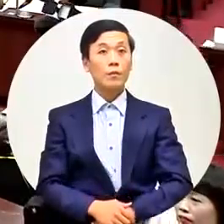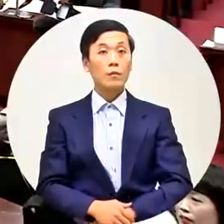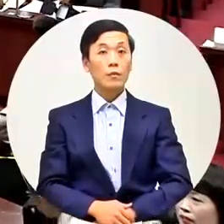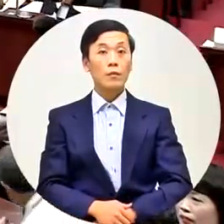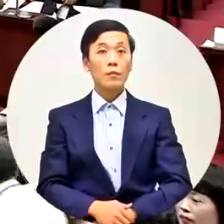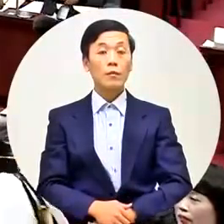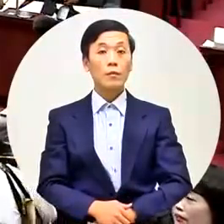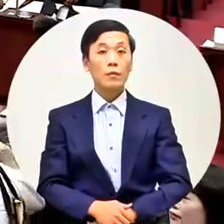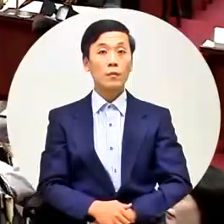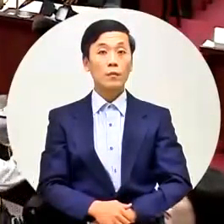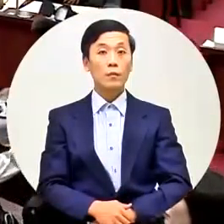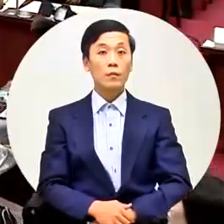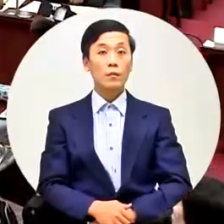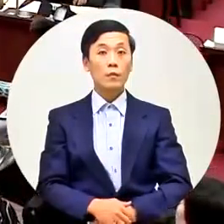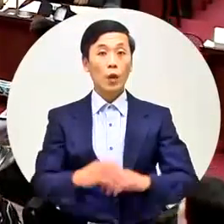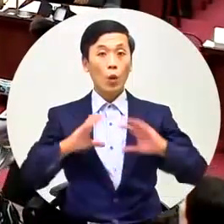唱国歌。